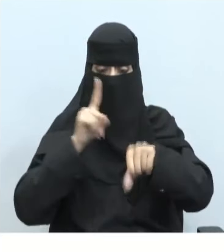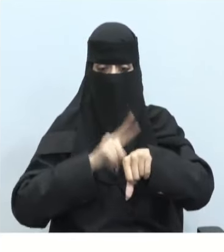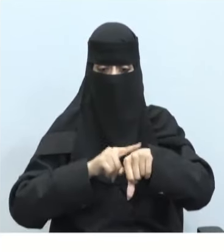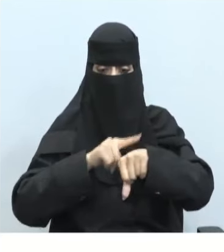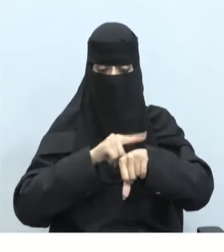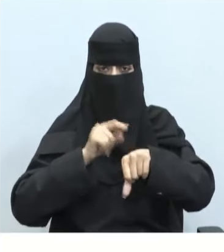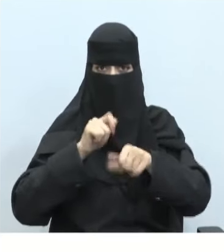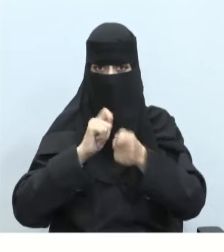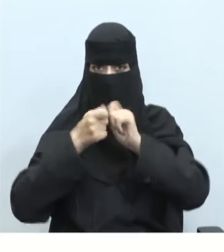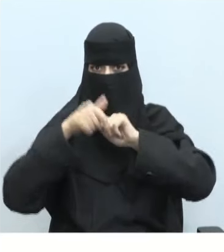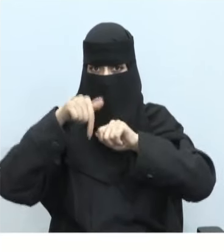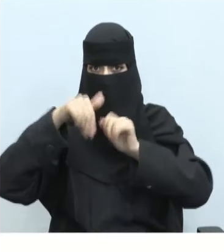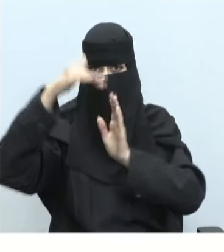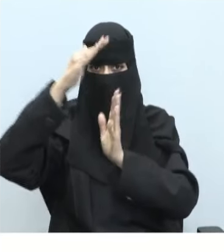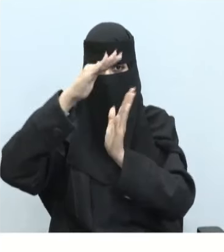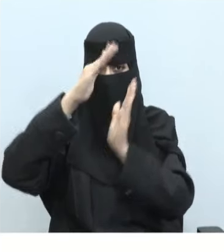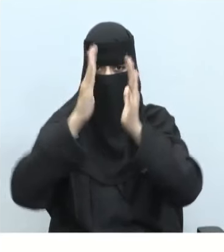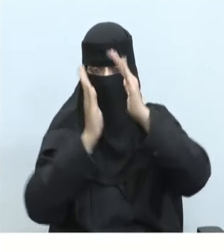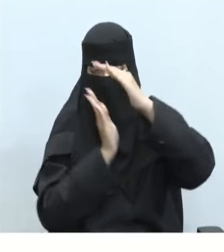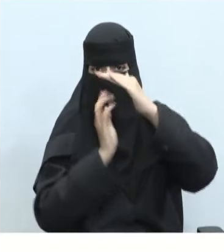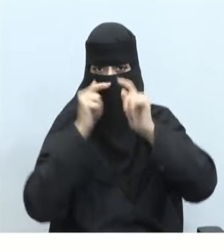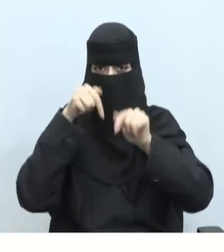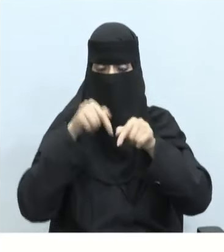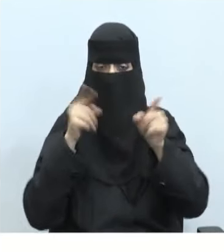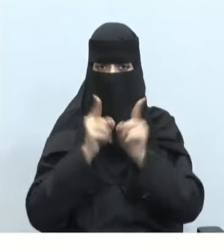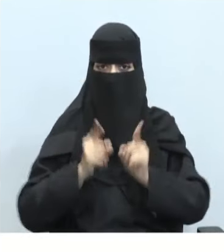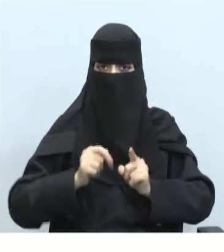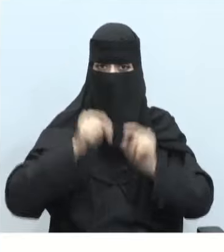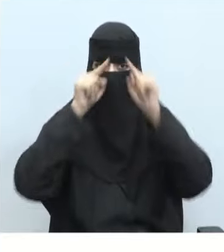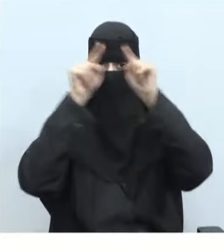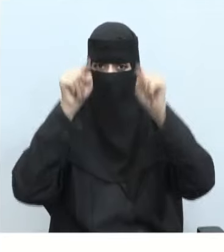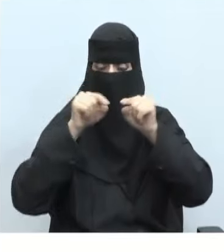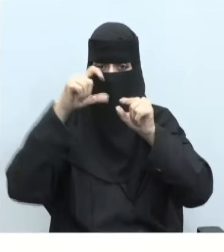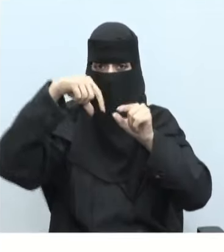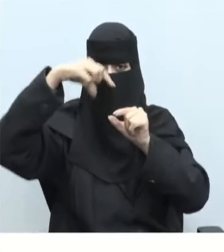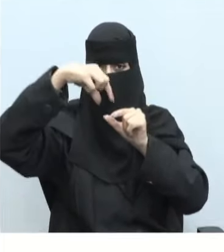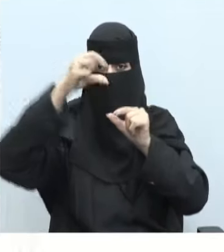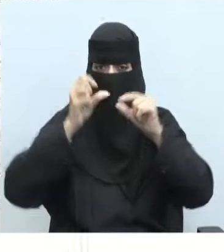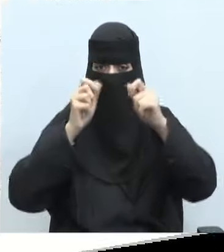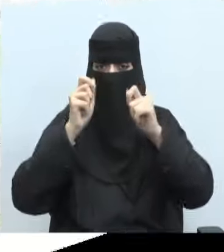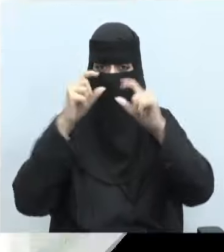لتغيير او لتعديل هذا الاتجاه حدد الخلايا التي تريد تغيير اتجاه النص